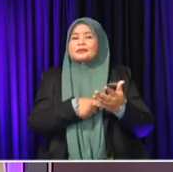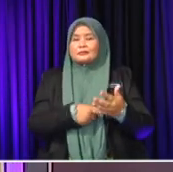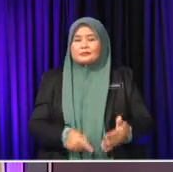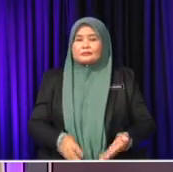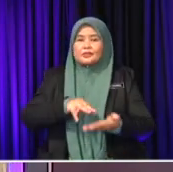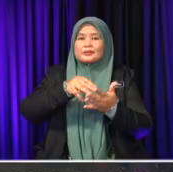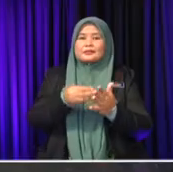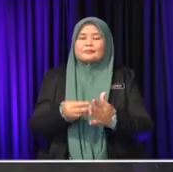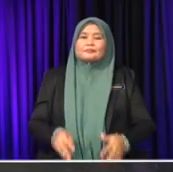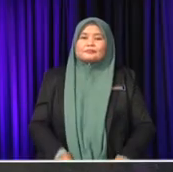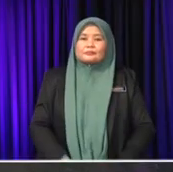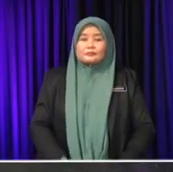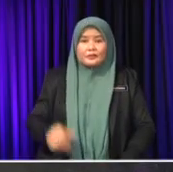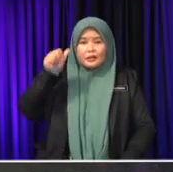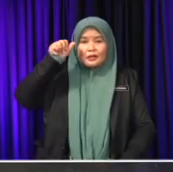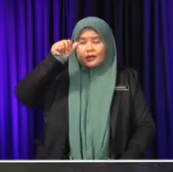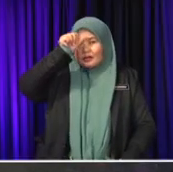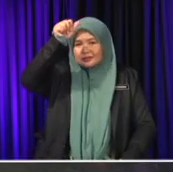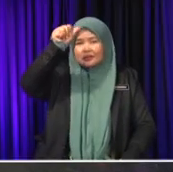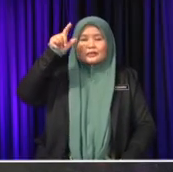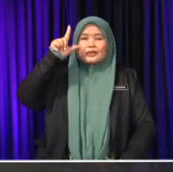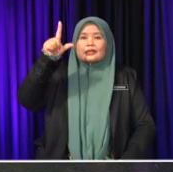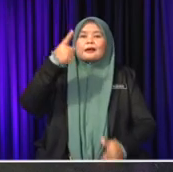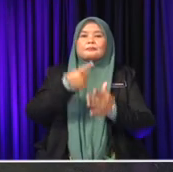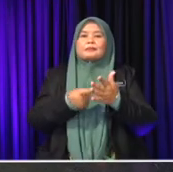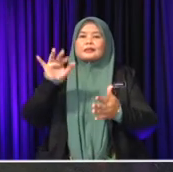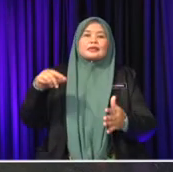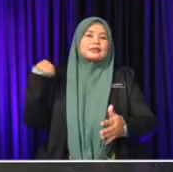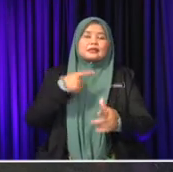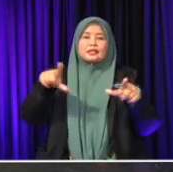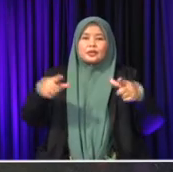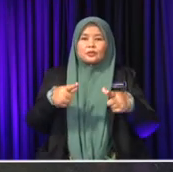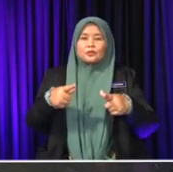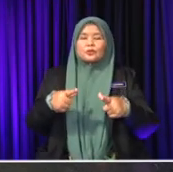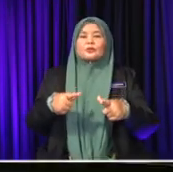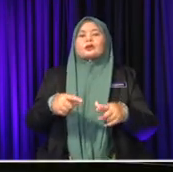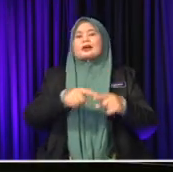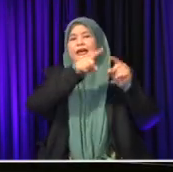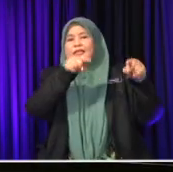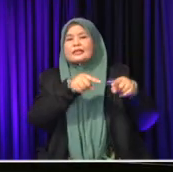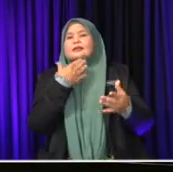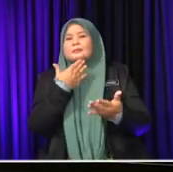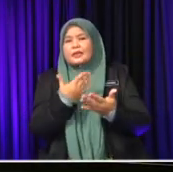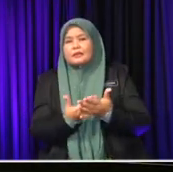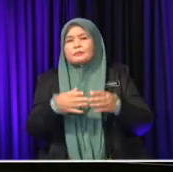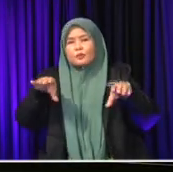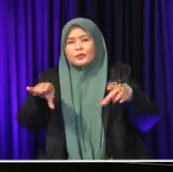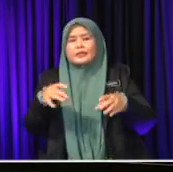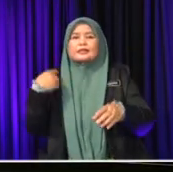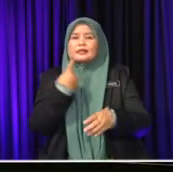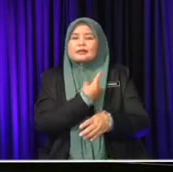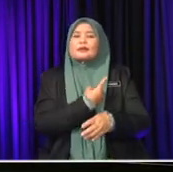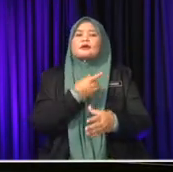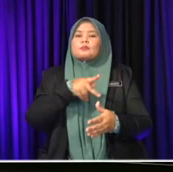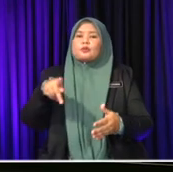adik-adik Oke Allah lihat apa yang kita lakukan dari sudut hati kalau hati baik Insya Allah perbuatan kita pun akan